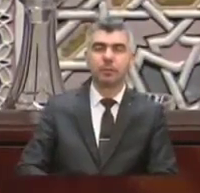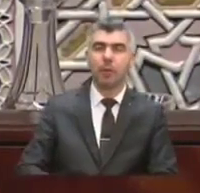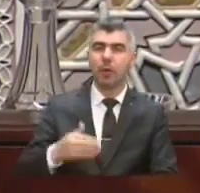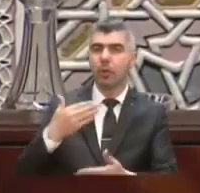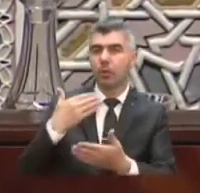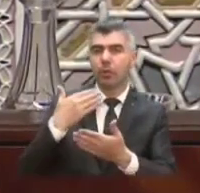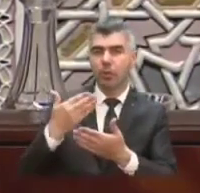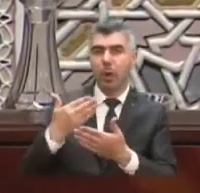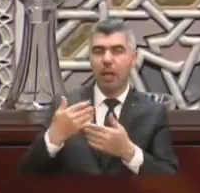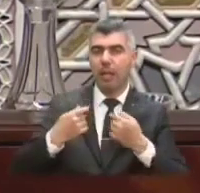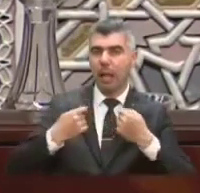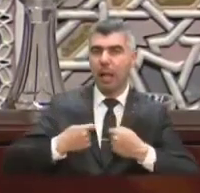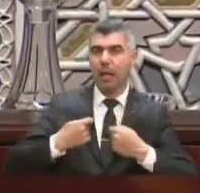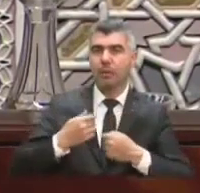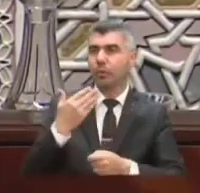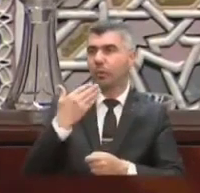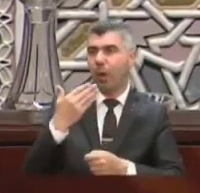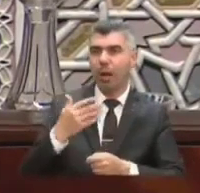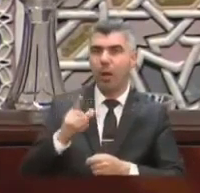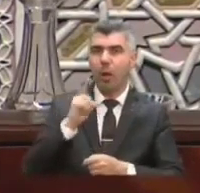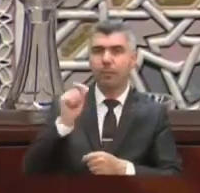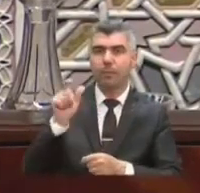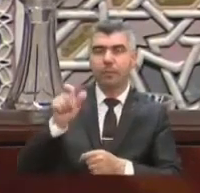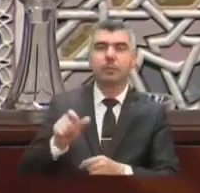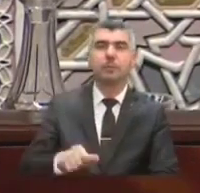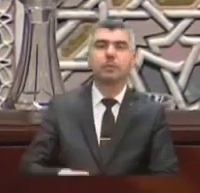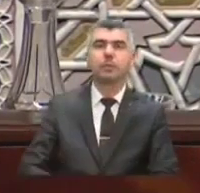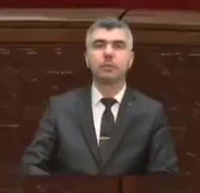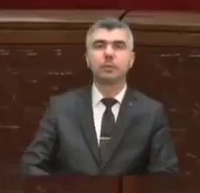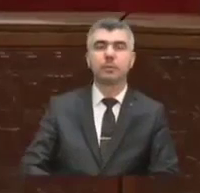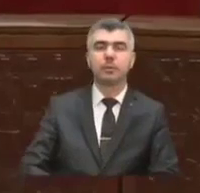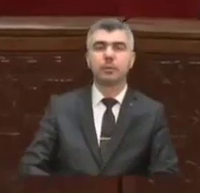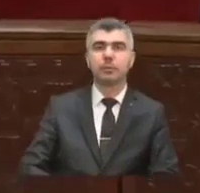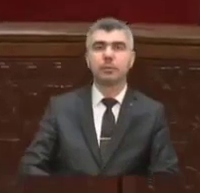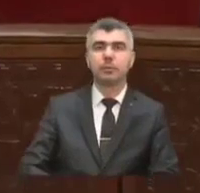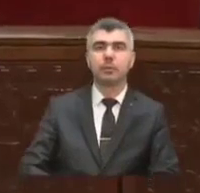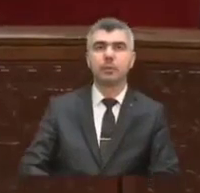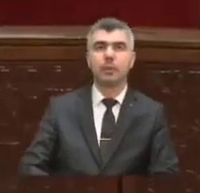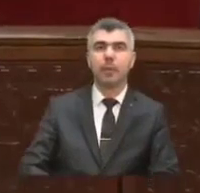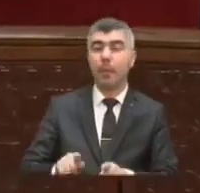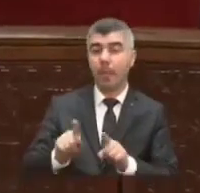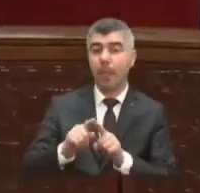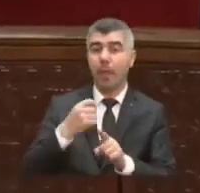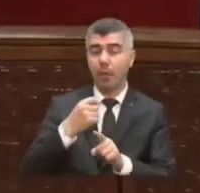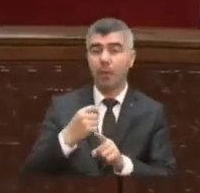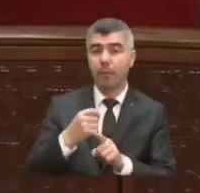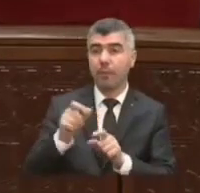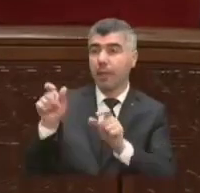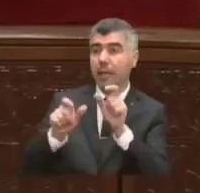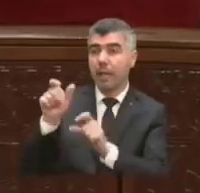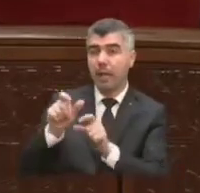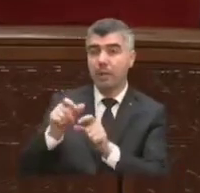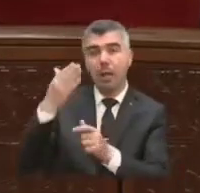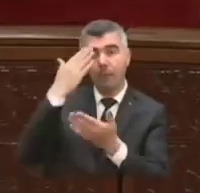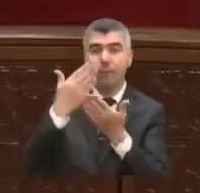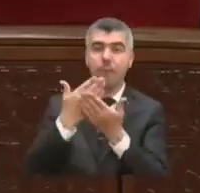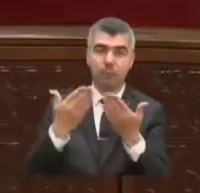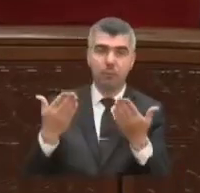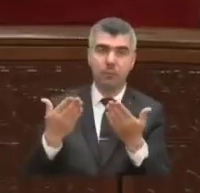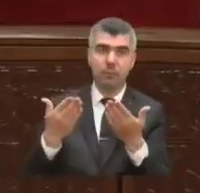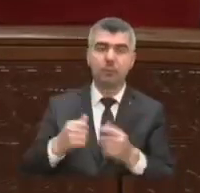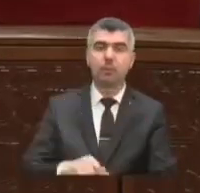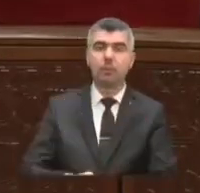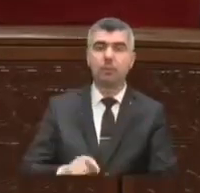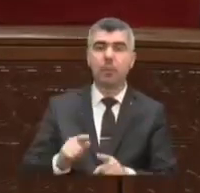شكرا سيد الرئيس، شكرا سيد النائب المحترم. تنظن بان خص الرأي العام يفهم ملي كنمشيو